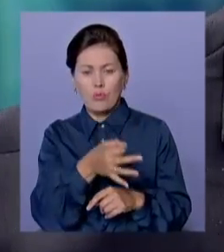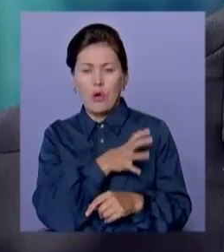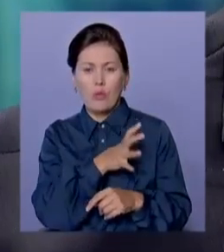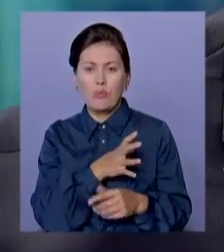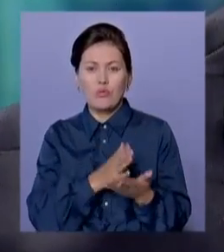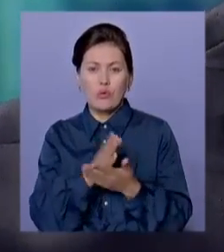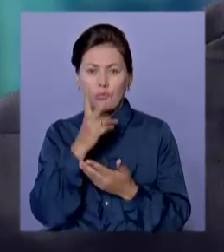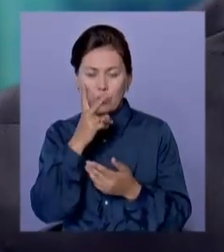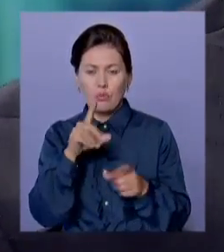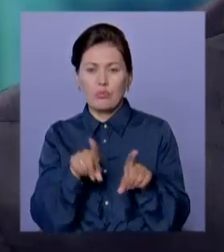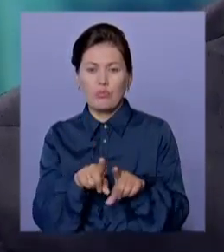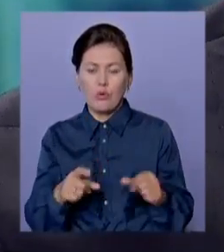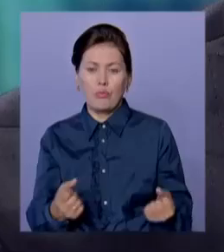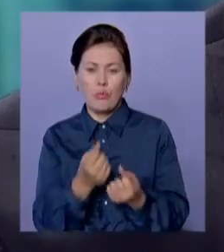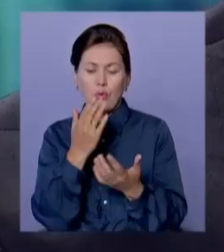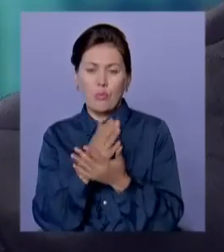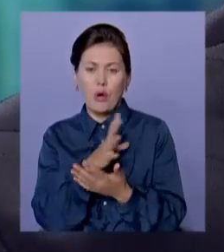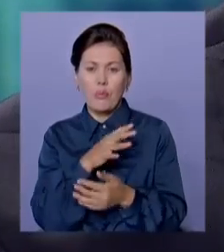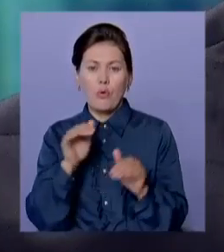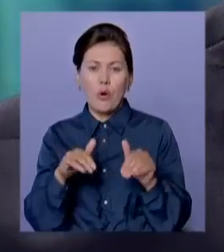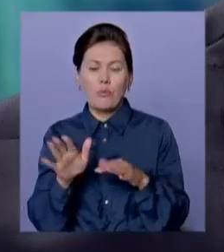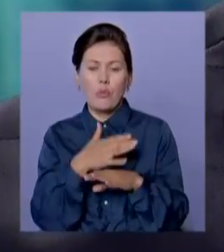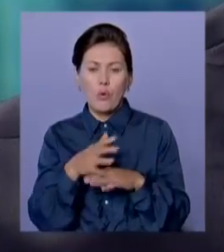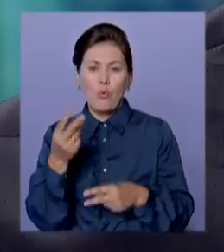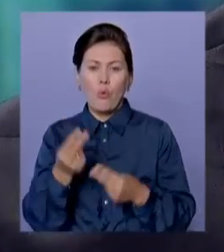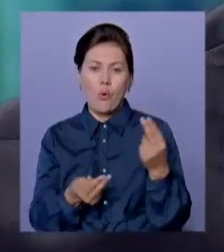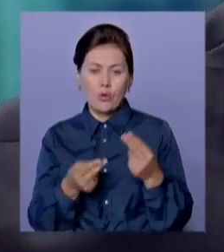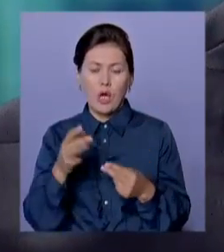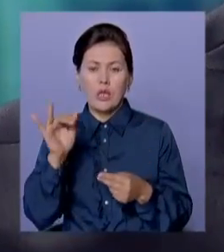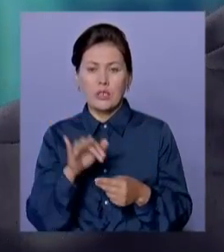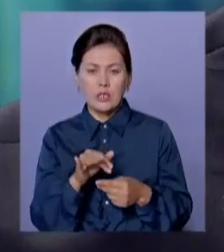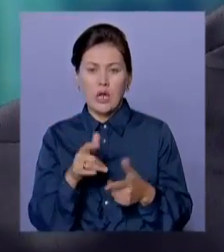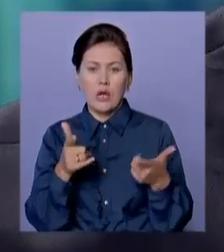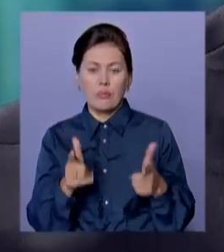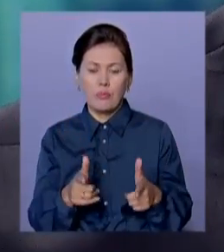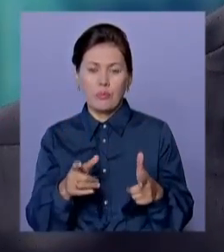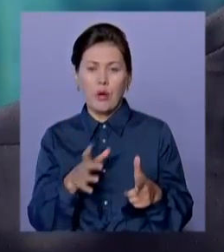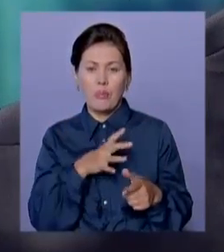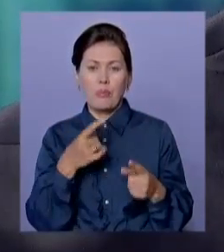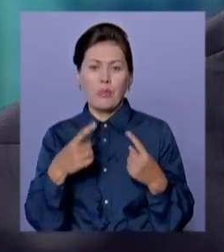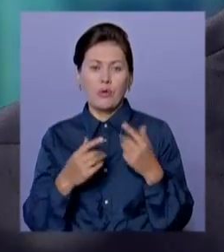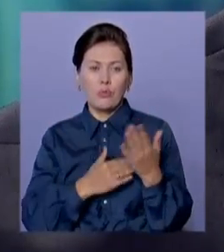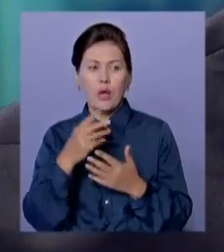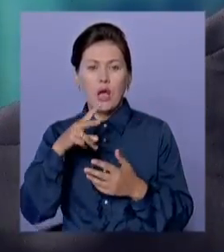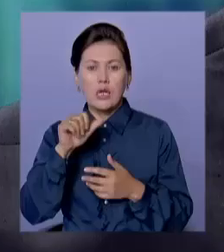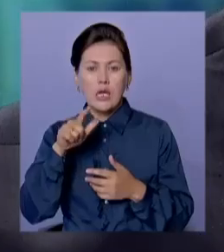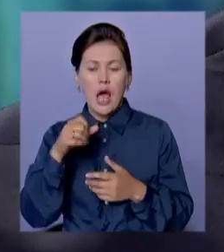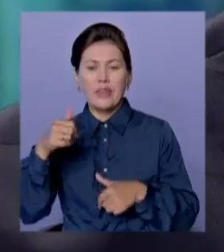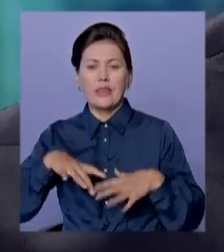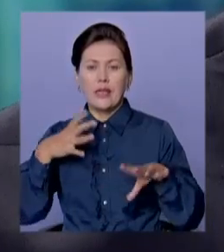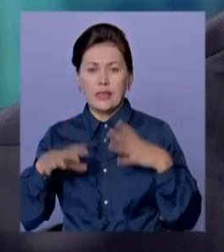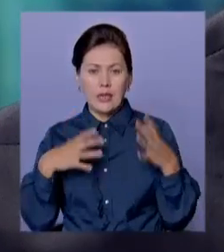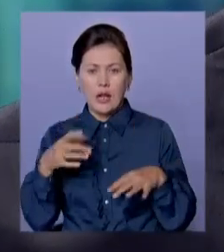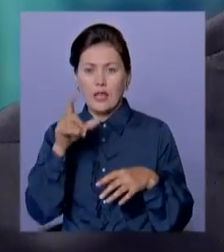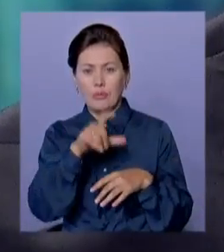көрсетіп жібергеніне. Сөйтіп колледж арасында ойнап, әрине басқа жоғары лиганың тренерлеріне көзіне